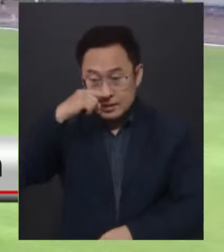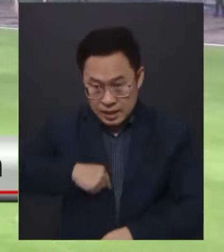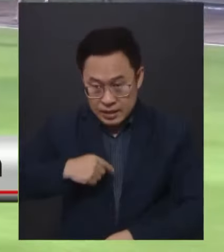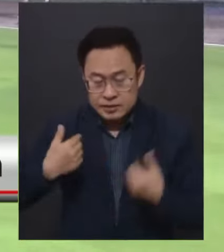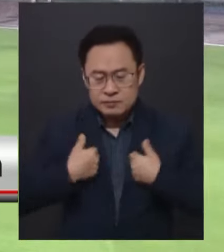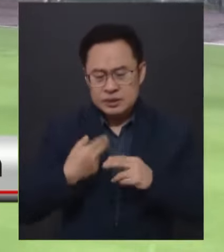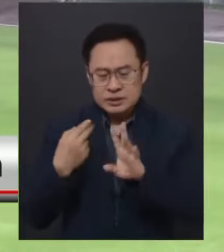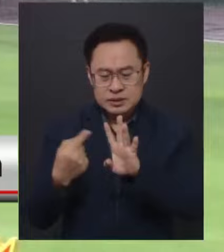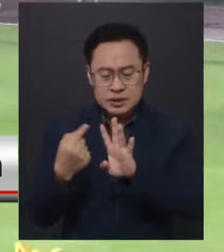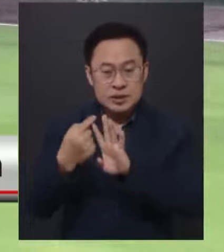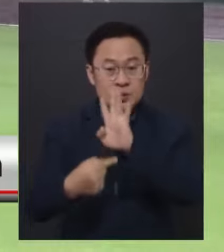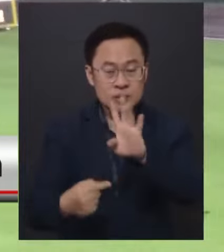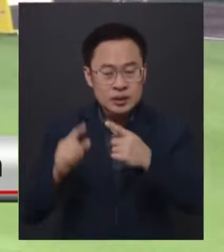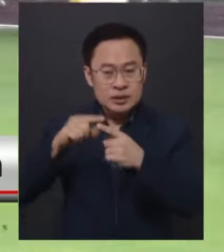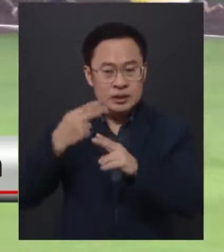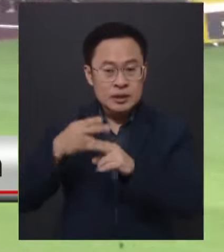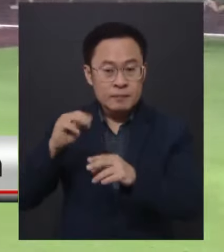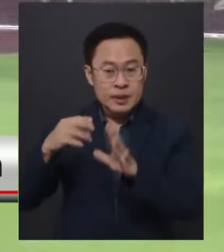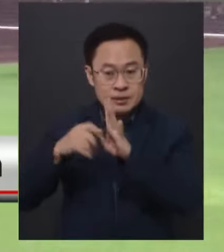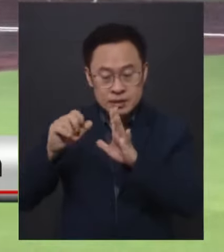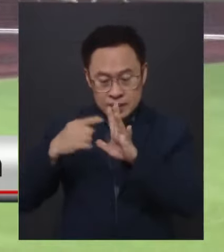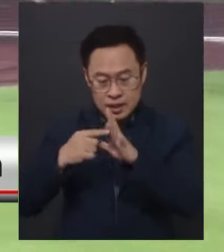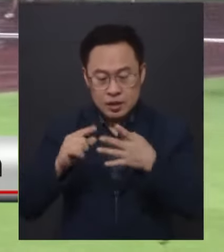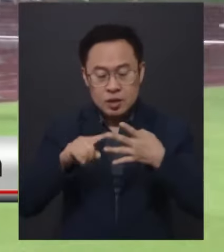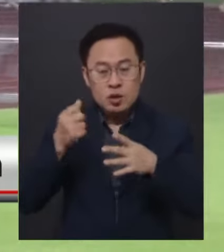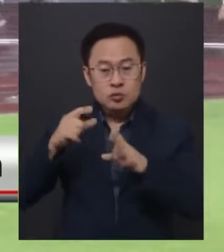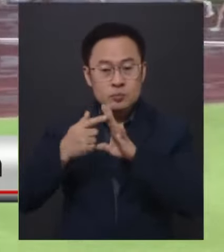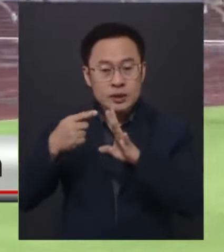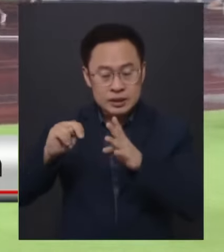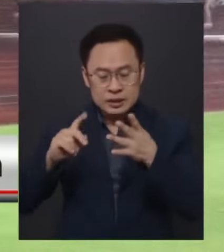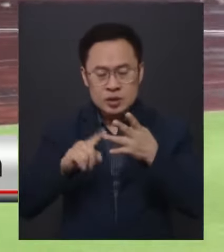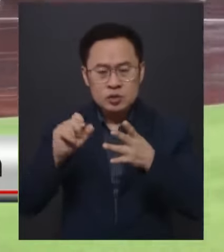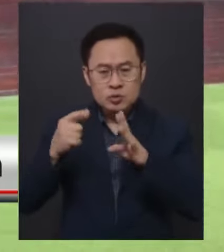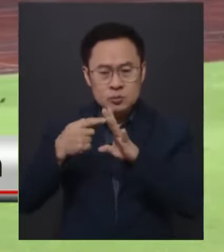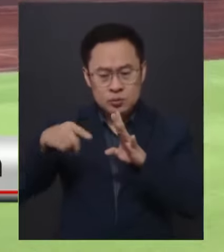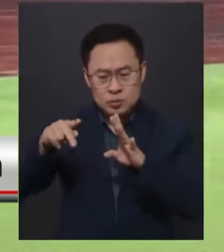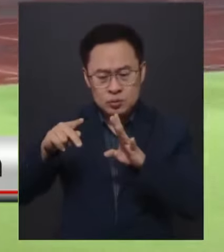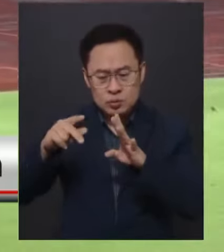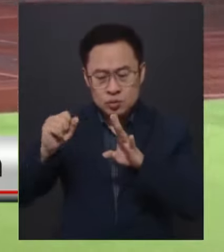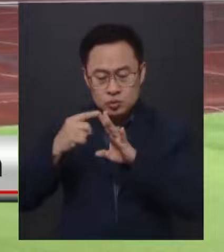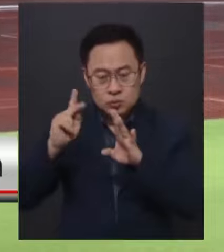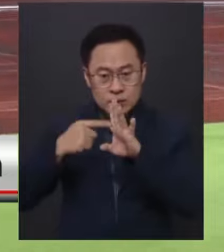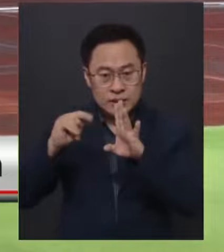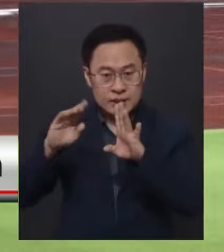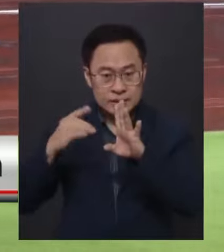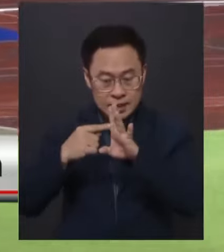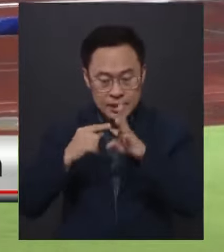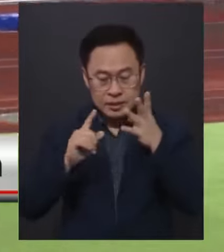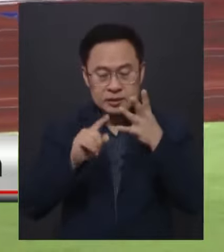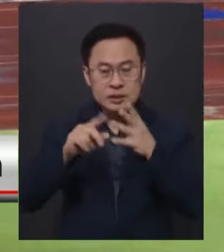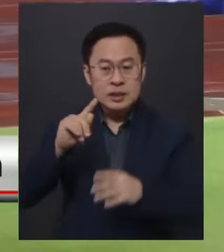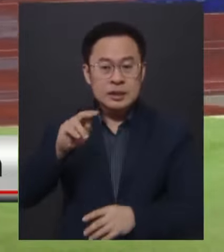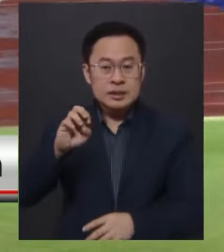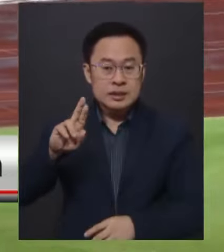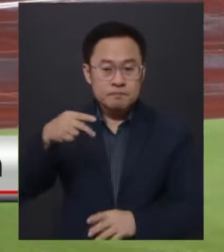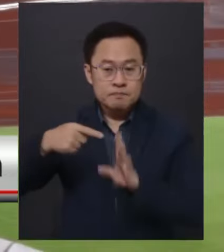มนัสดาศาลมโนครับสุพนิชพูนเกิดสุกาดาเพชรรักษาและจีรพัฒน์ขานอ่อนตานะครับ 4คนนี้ช่วย